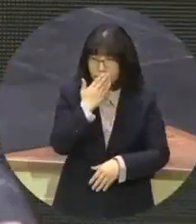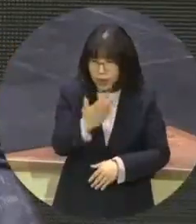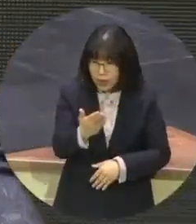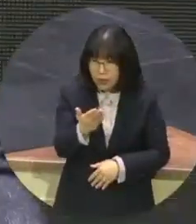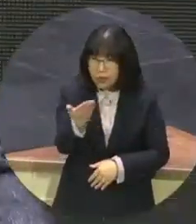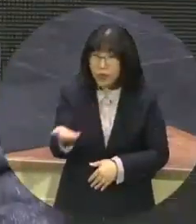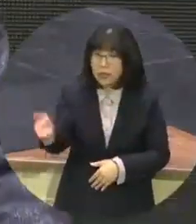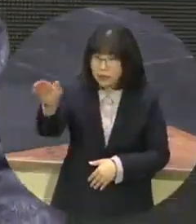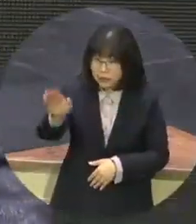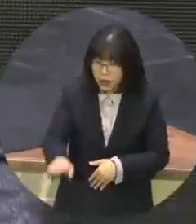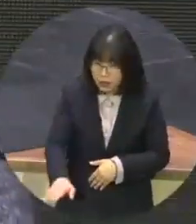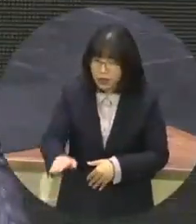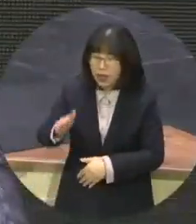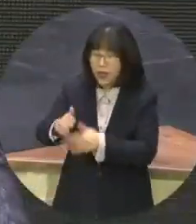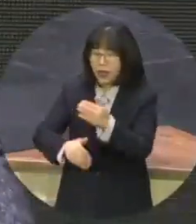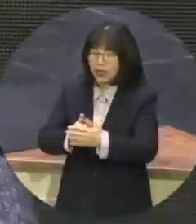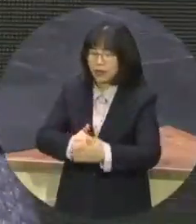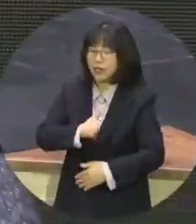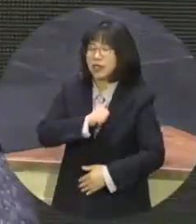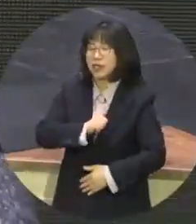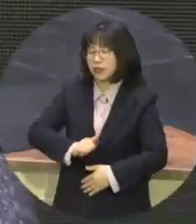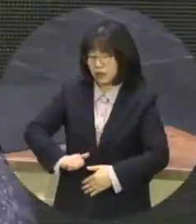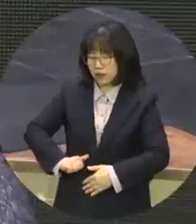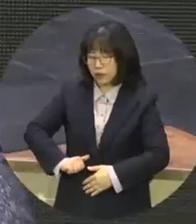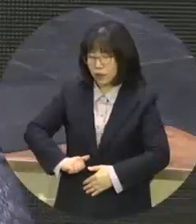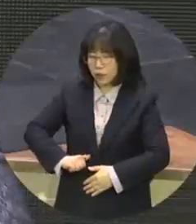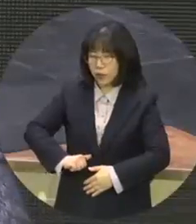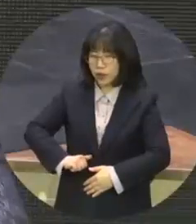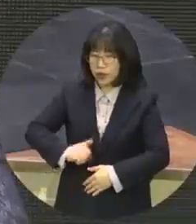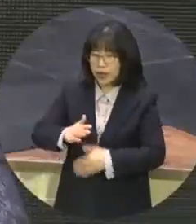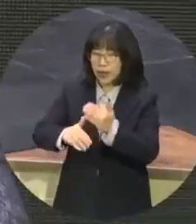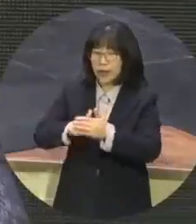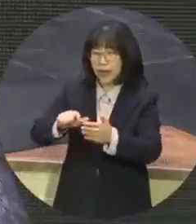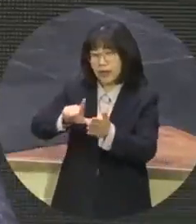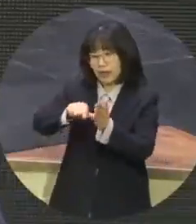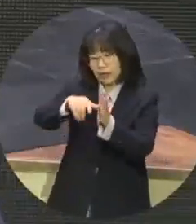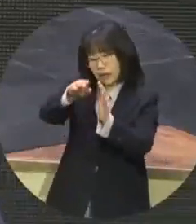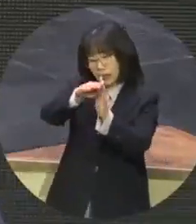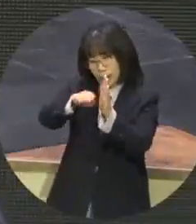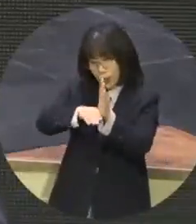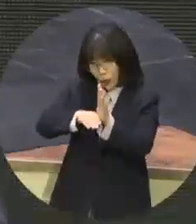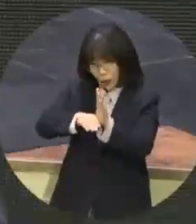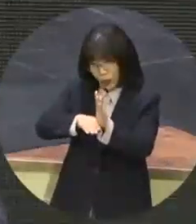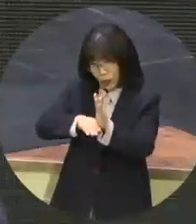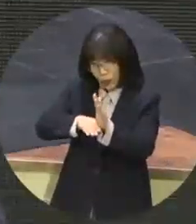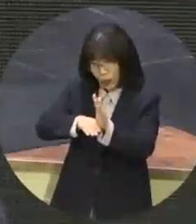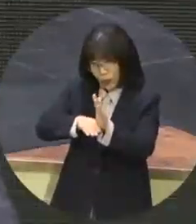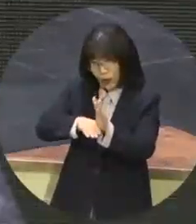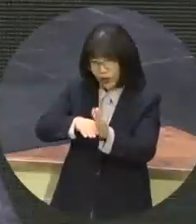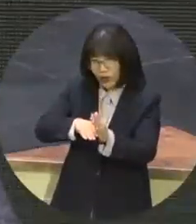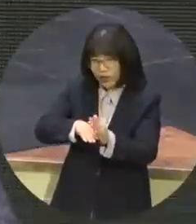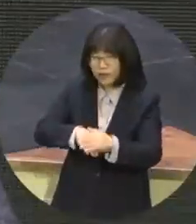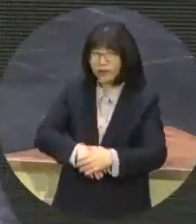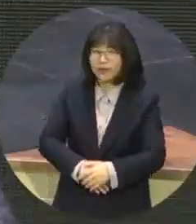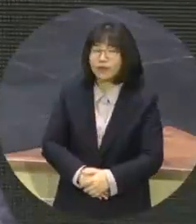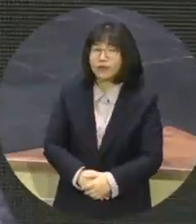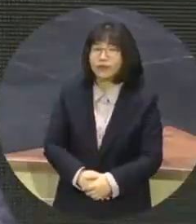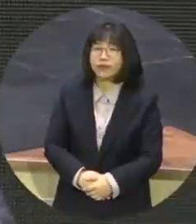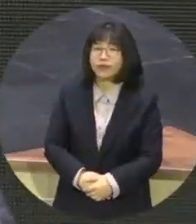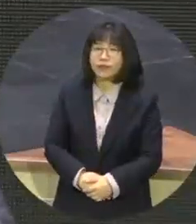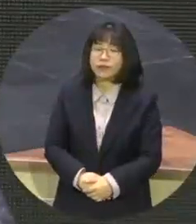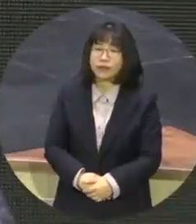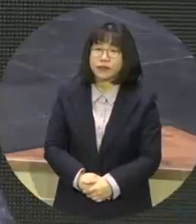하나님이시지만 하나님의 뜻과 계획과 시간표는 우리의 생각과는 전혀 다릅니다.